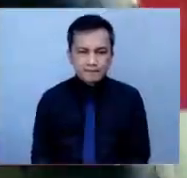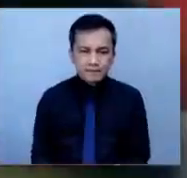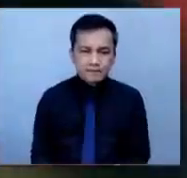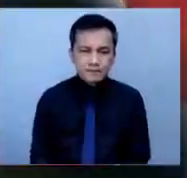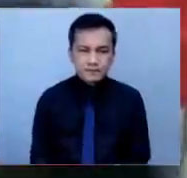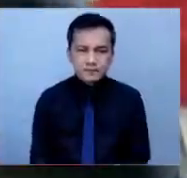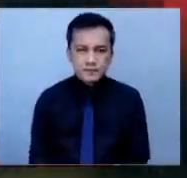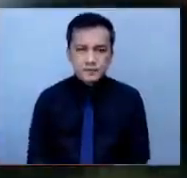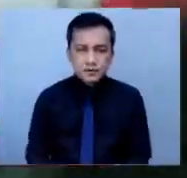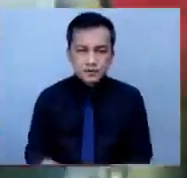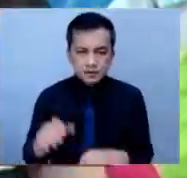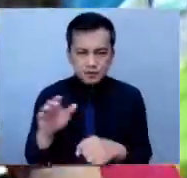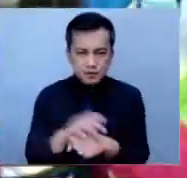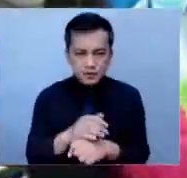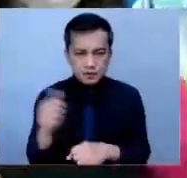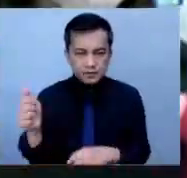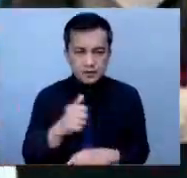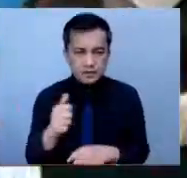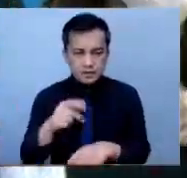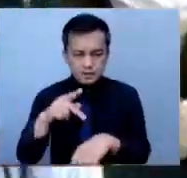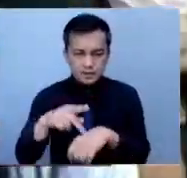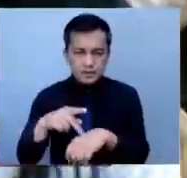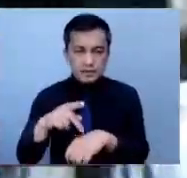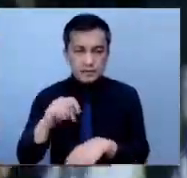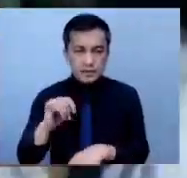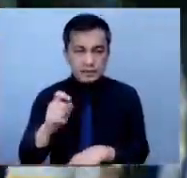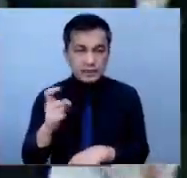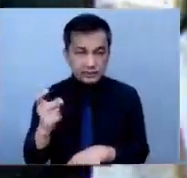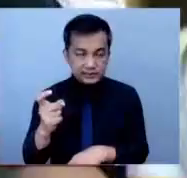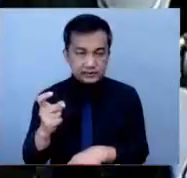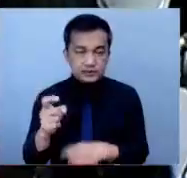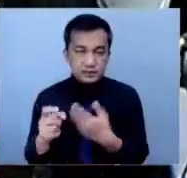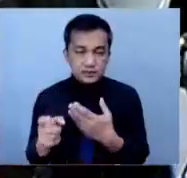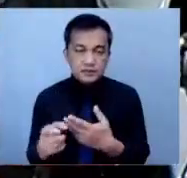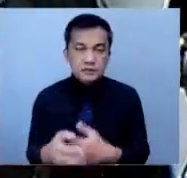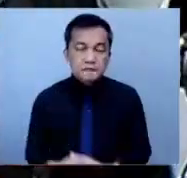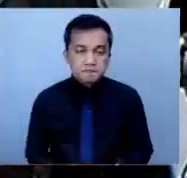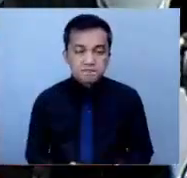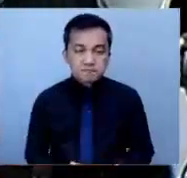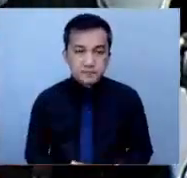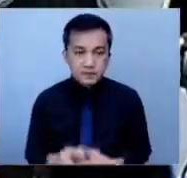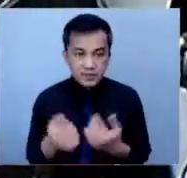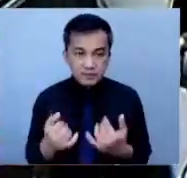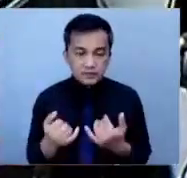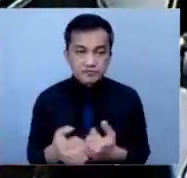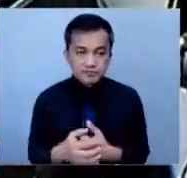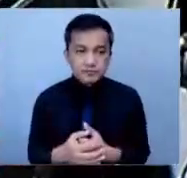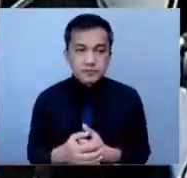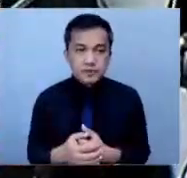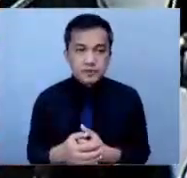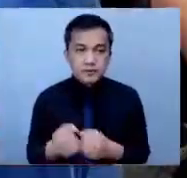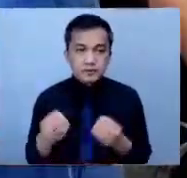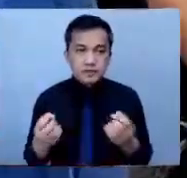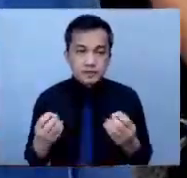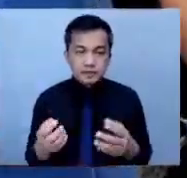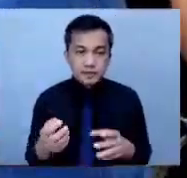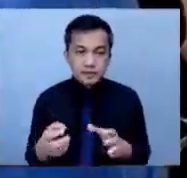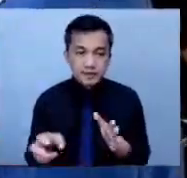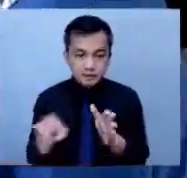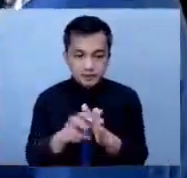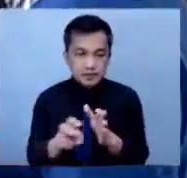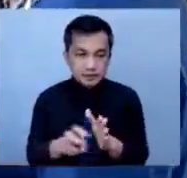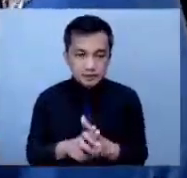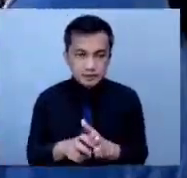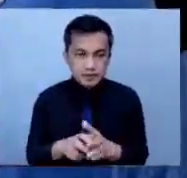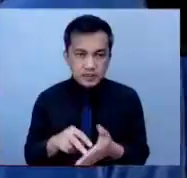Puno na ng biyahero ang Paranaque Integrated Terminal Exchange o PITX ngayong araw. Maraming pasahero na nga ang nakatayo